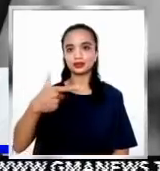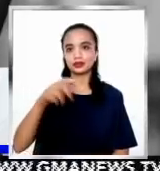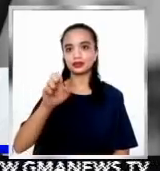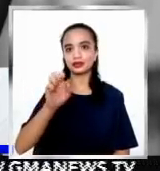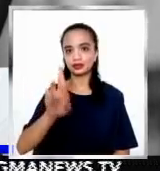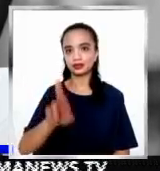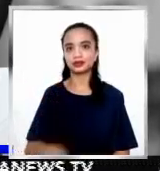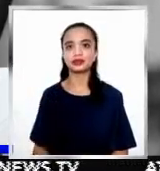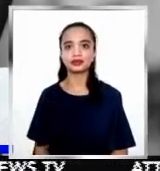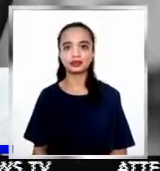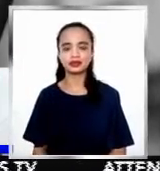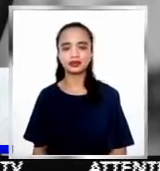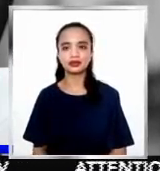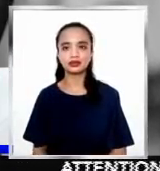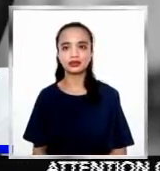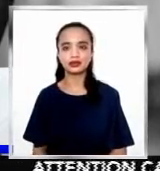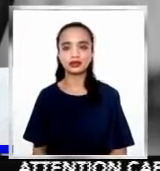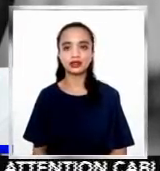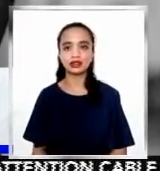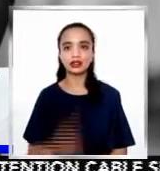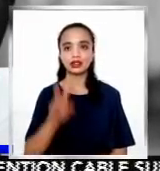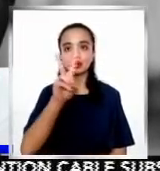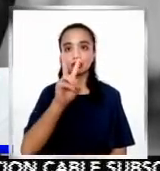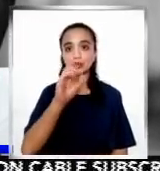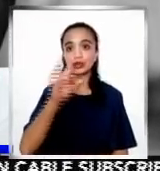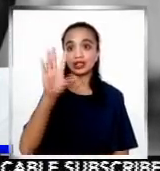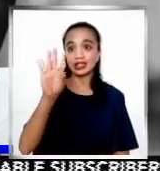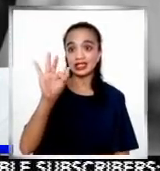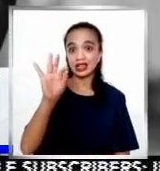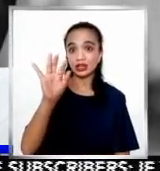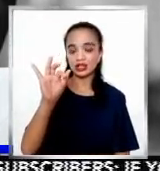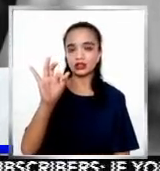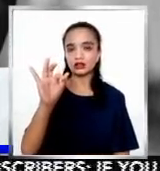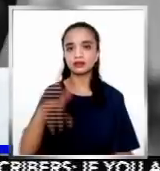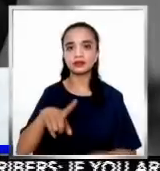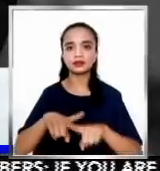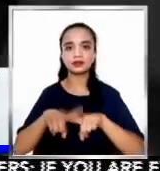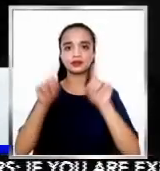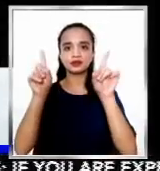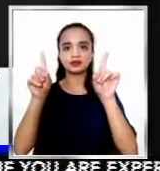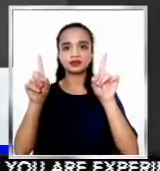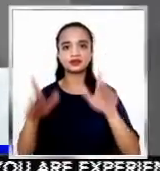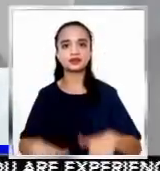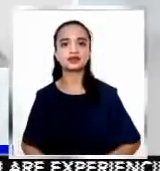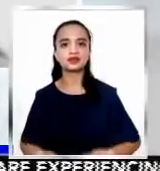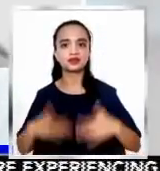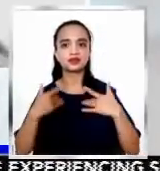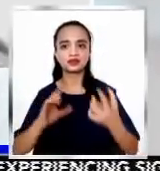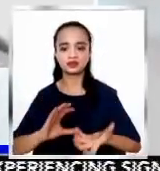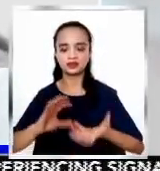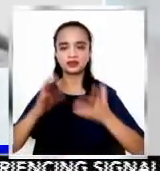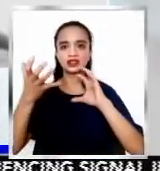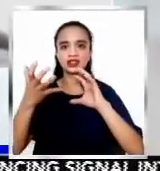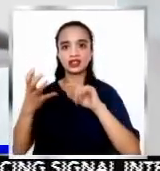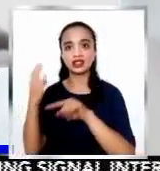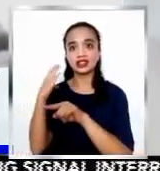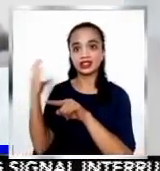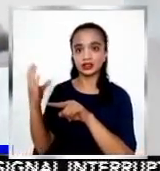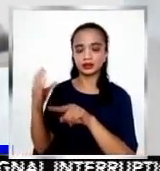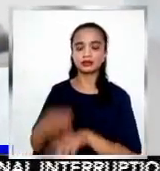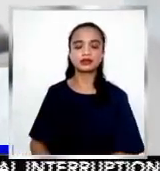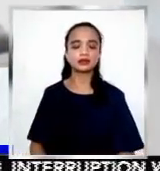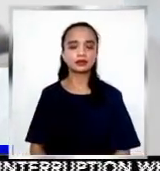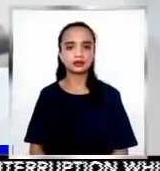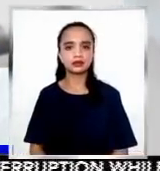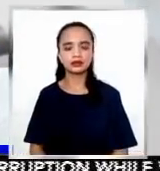Pero noong 2019 ay tumagilid ang buhay ng masiyahin at tila parating palaban na coach ng Baste. Tinamaan siya